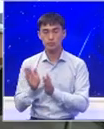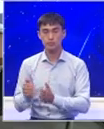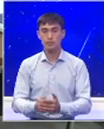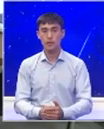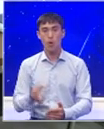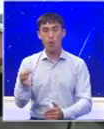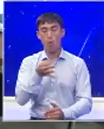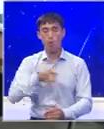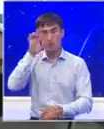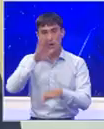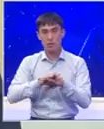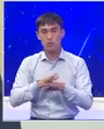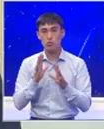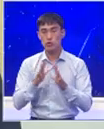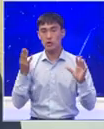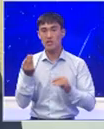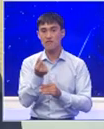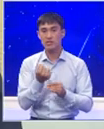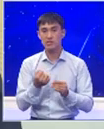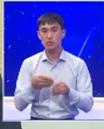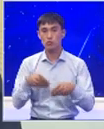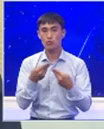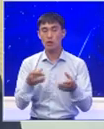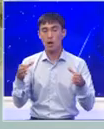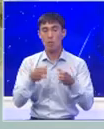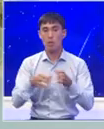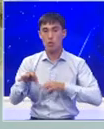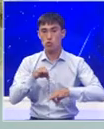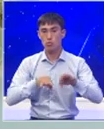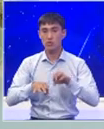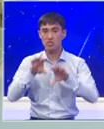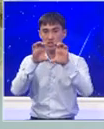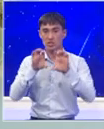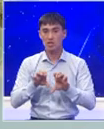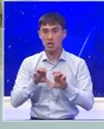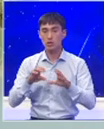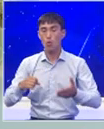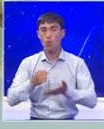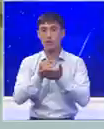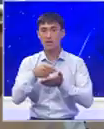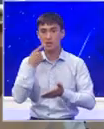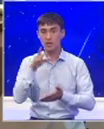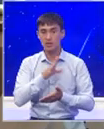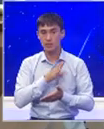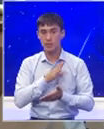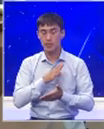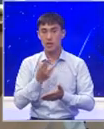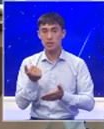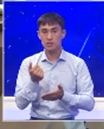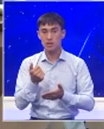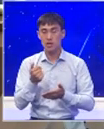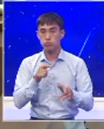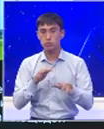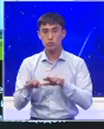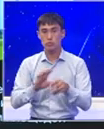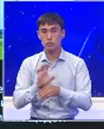Облыс әкімі ауқымды инвестиция ұсынып отырған компания жобасын заң шеңберінде қолдайтынын жеткізді. Десе де аталмыш